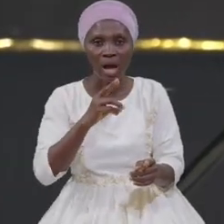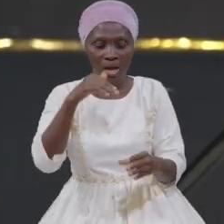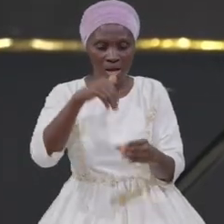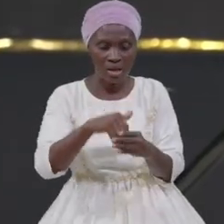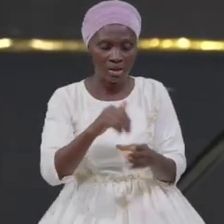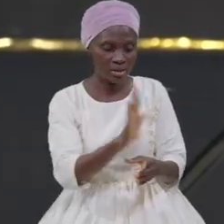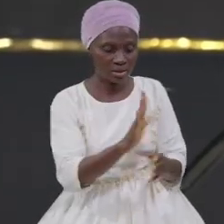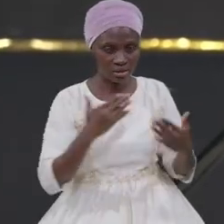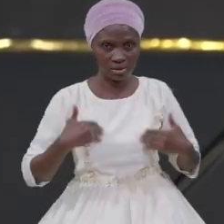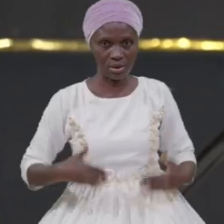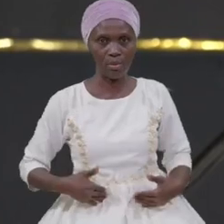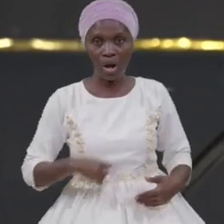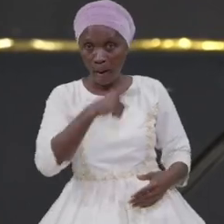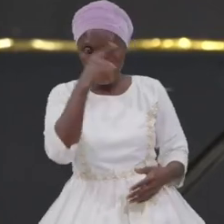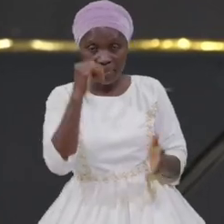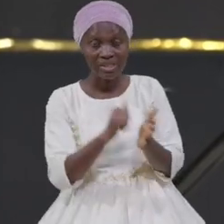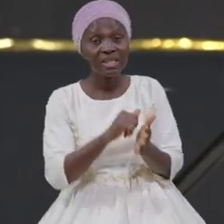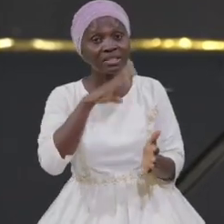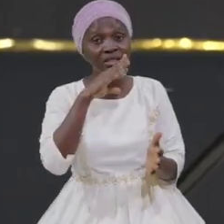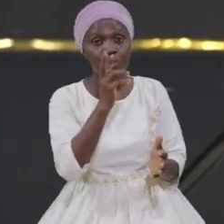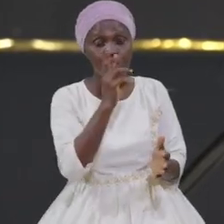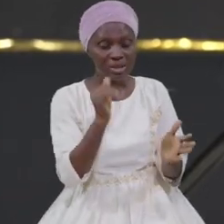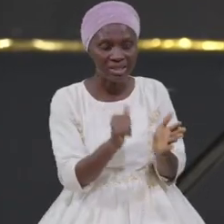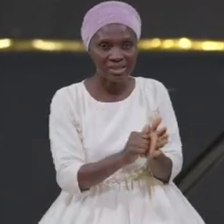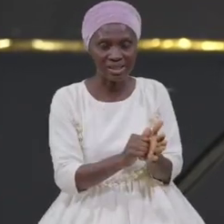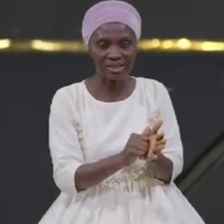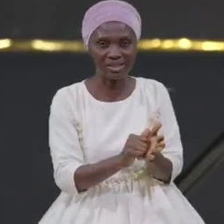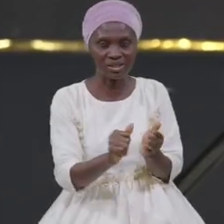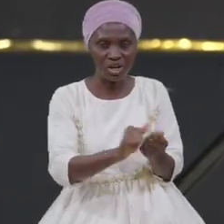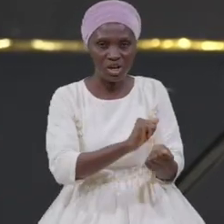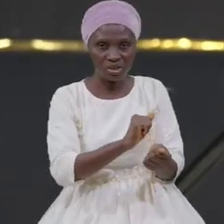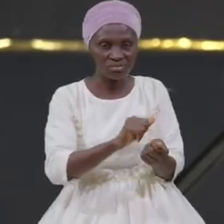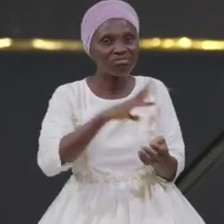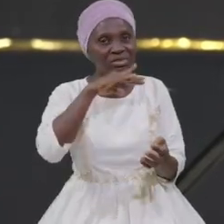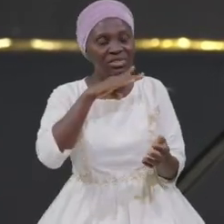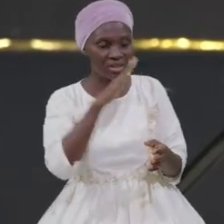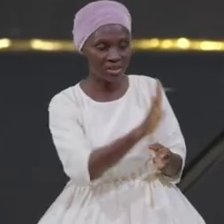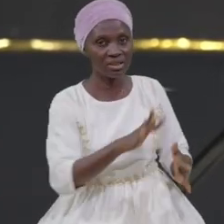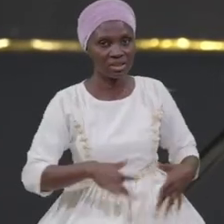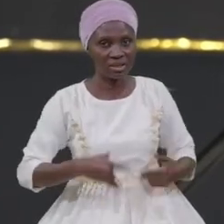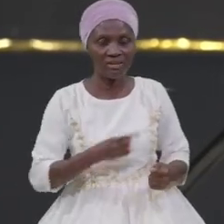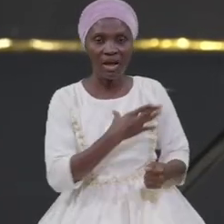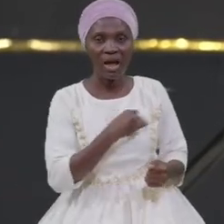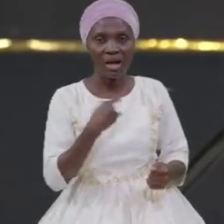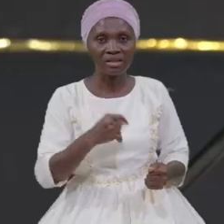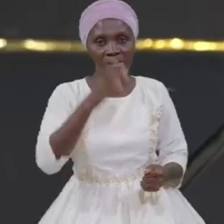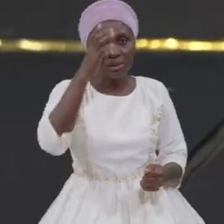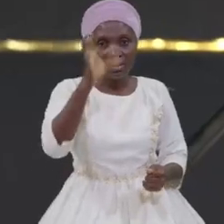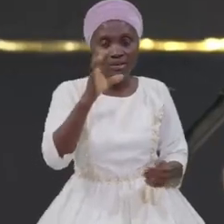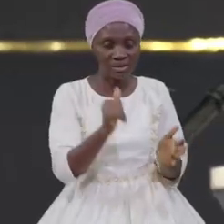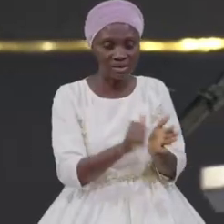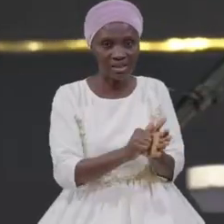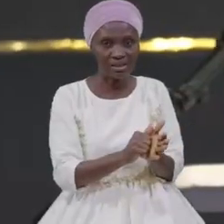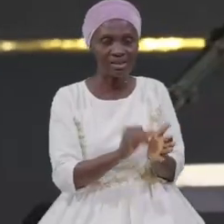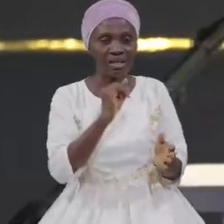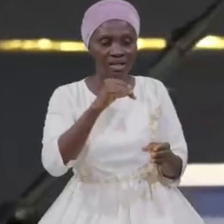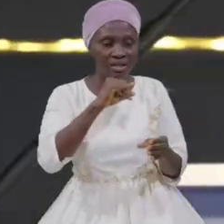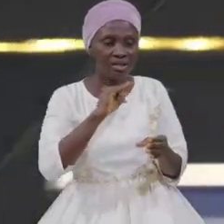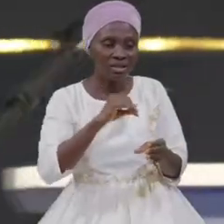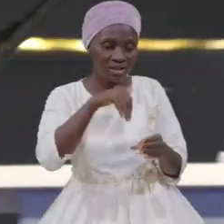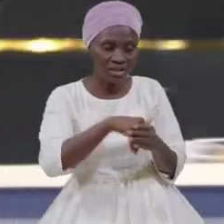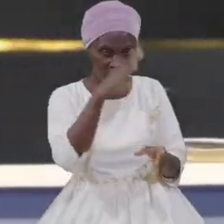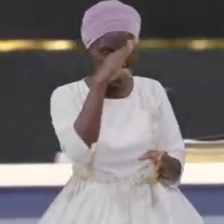est dedans a contaminé sa vie. Et la corruption l'a détruit, premièrement.